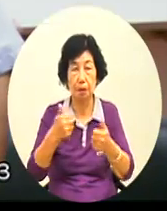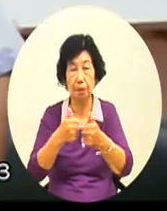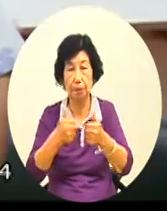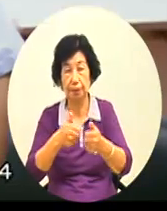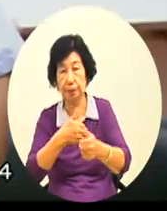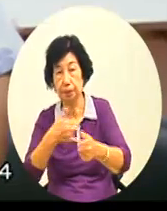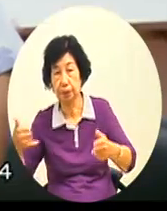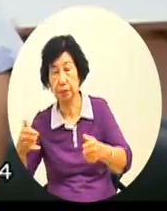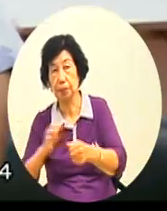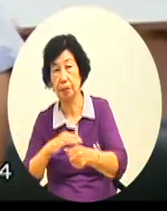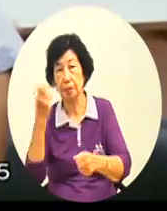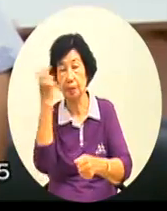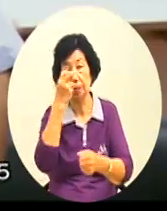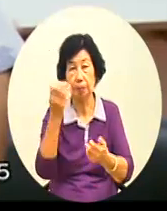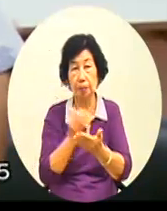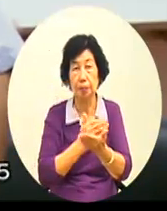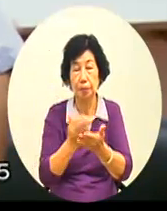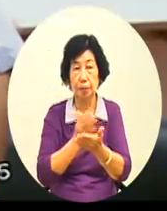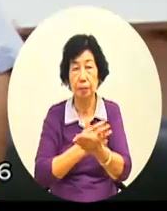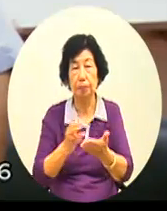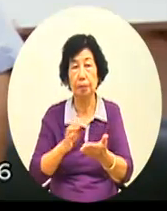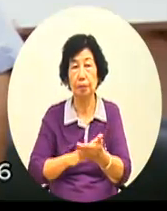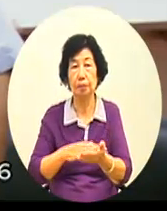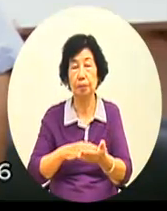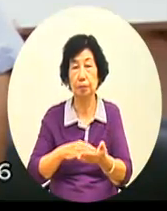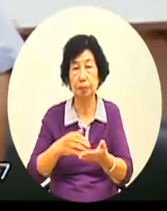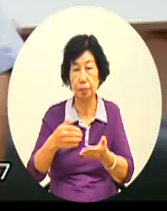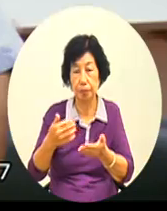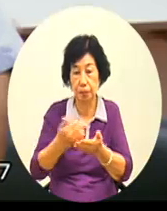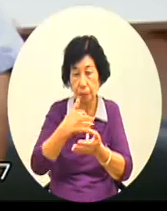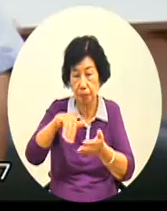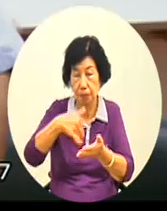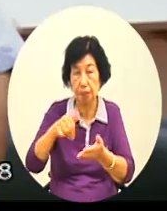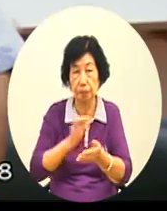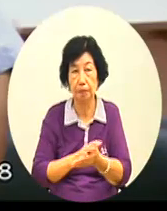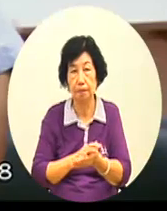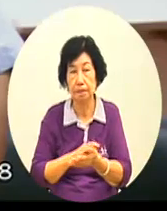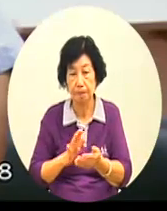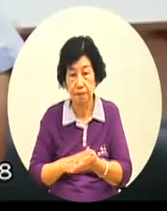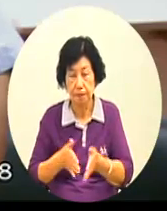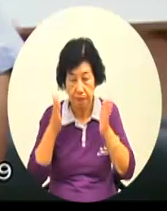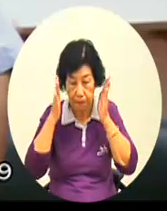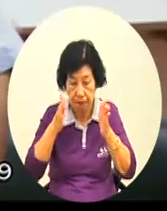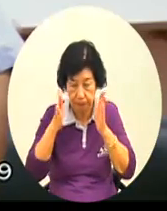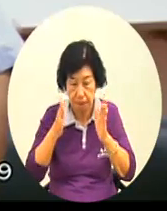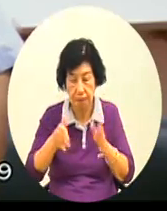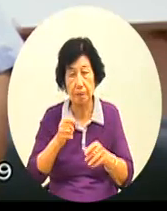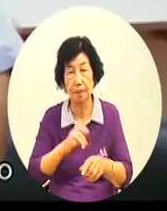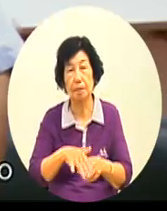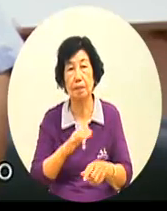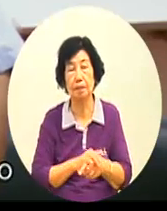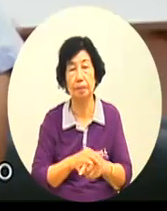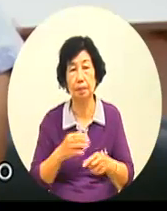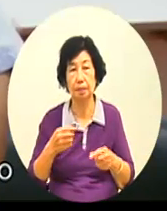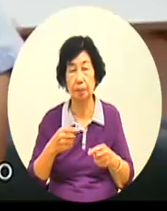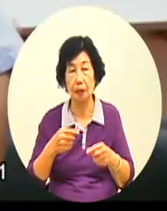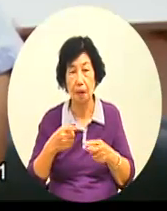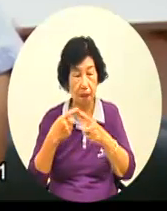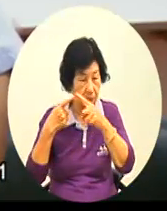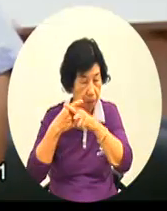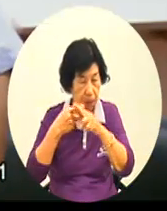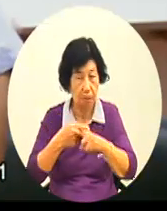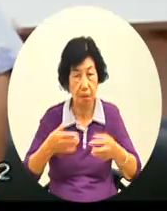查预算的时候非常认真讨论的议题，就是部落食堂的经费。来，请主委答